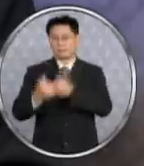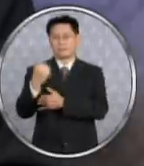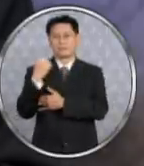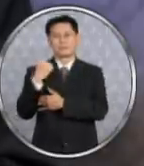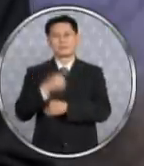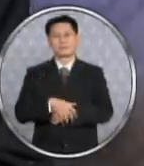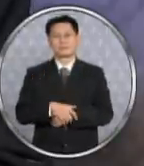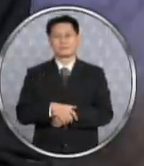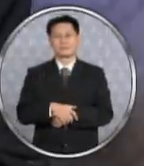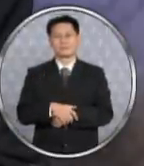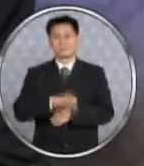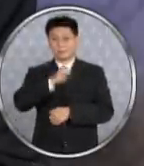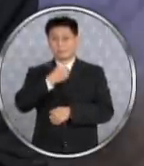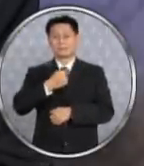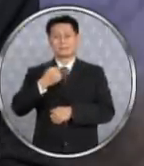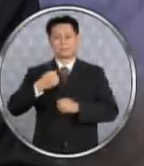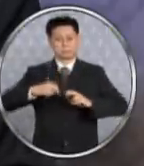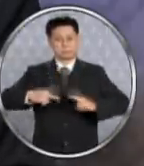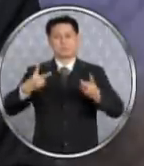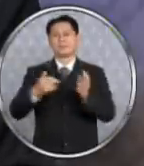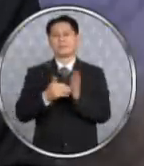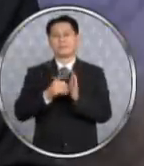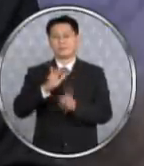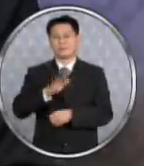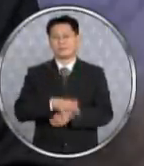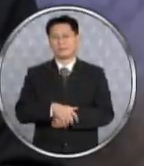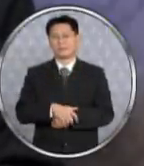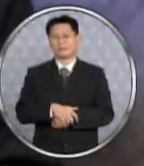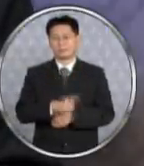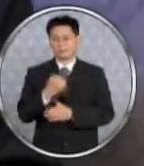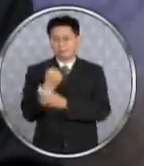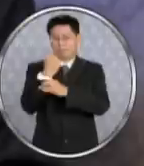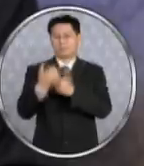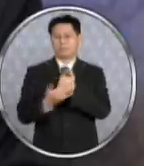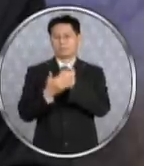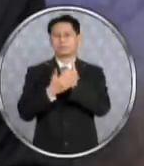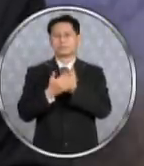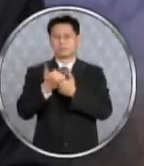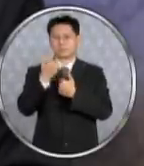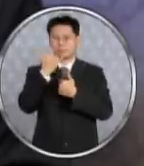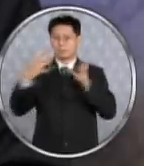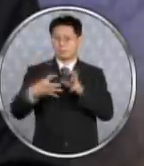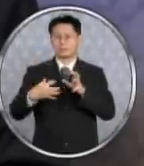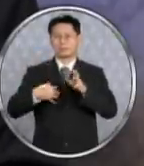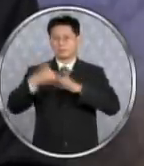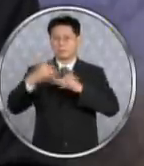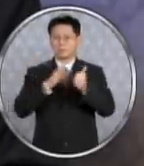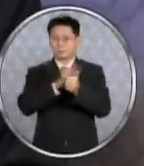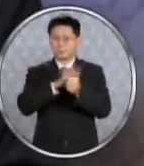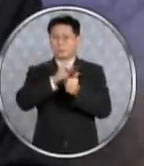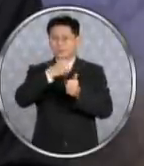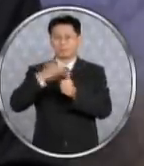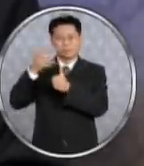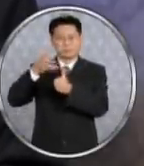台湾已经在改变，各位乡亲，请支持我 让我们一起为台湾代代